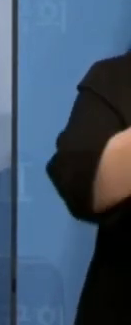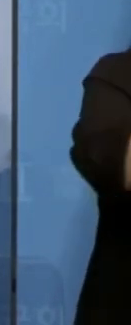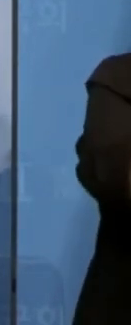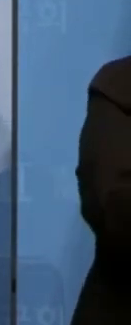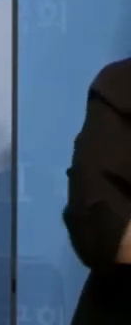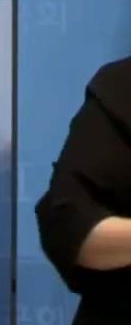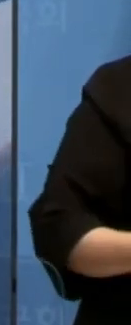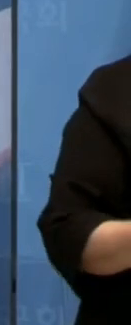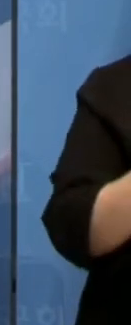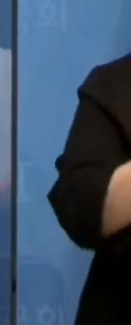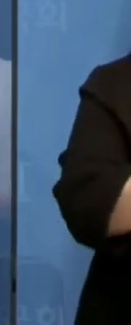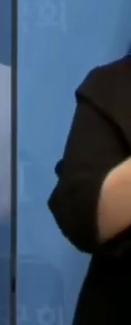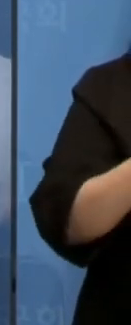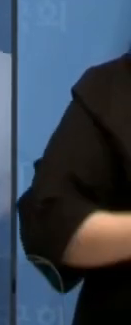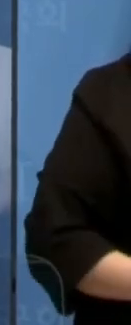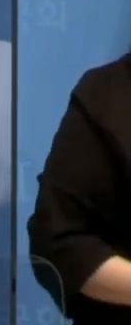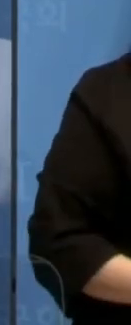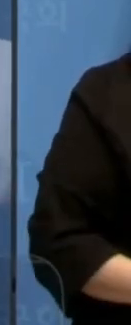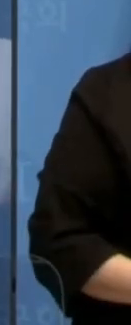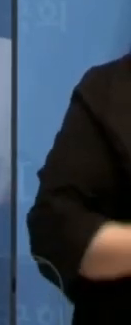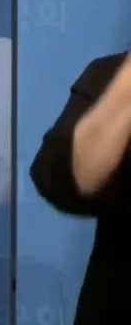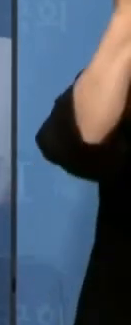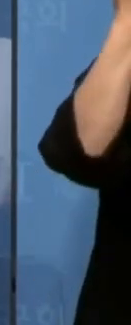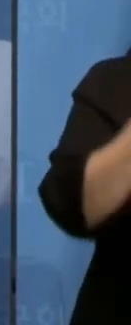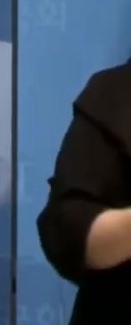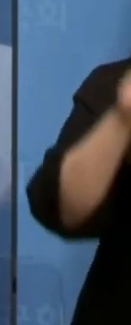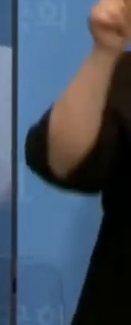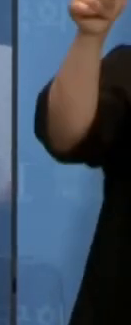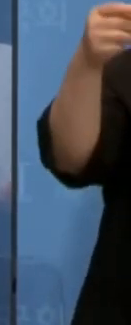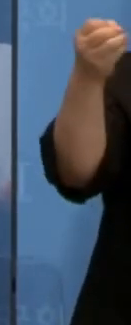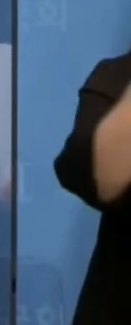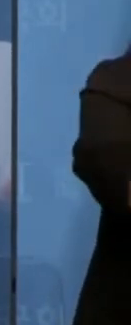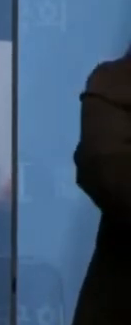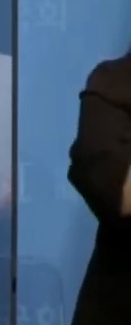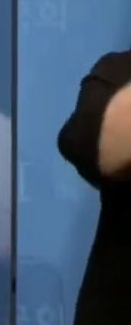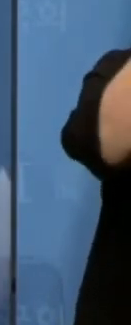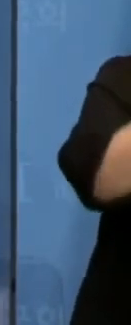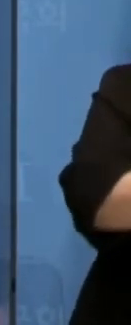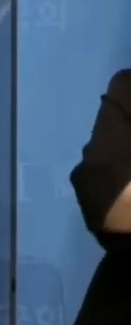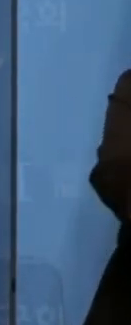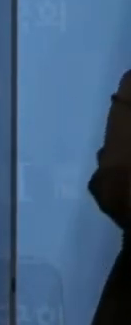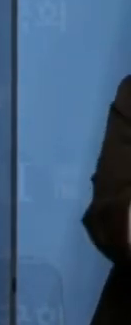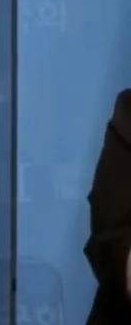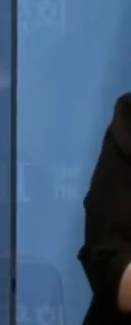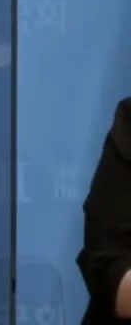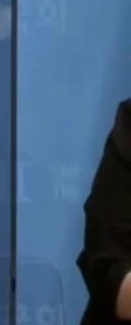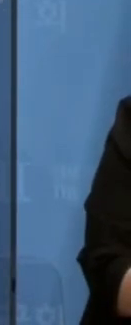전용기 의원이었습니다. 네, 질문은 밖에 나가서 받도록 하겠습니다. 고맙습니다.